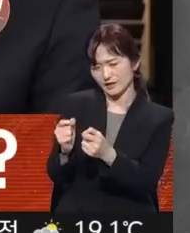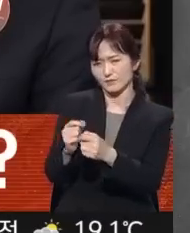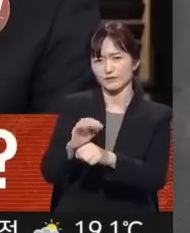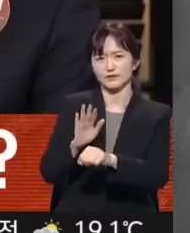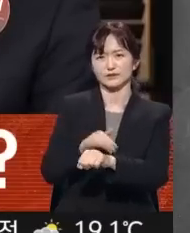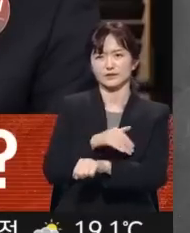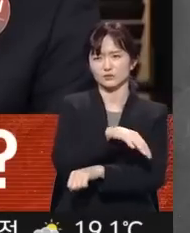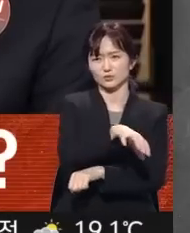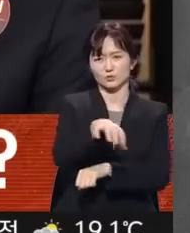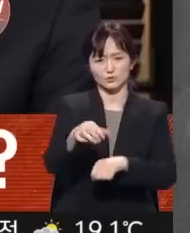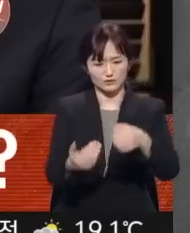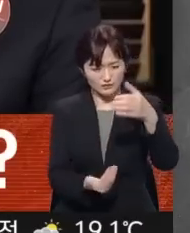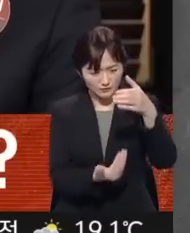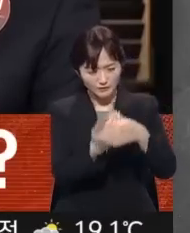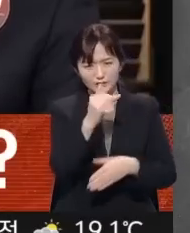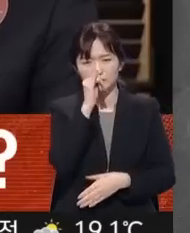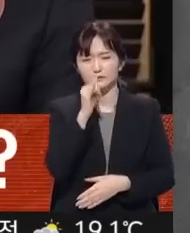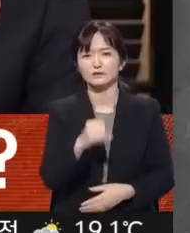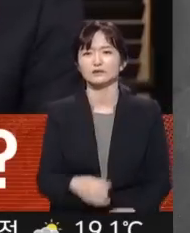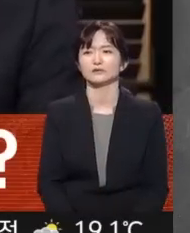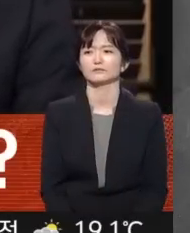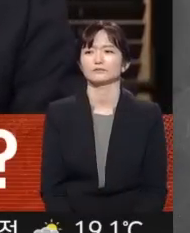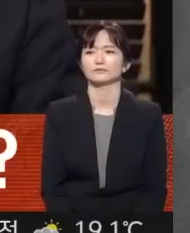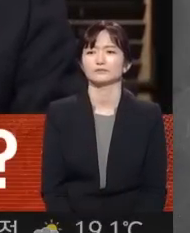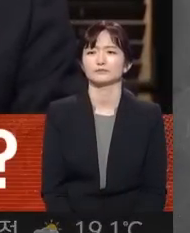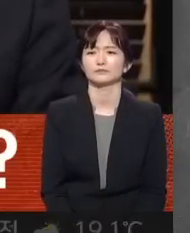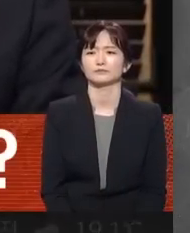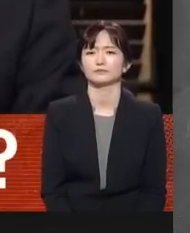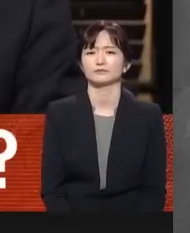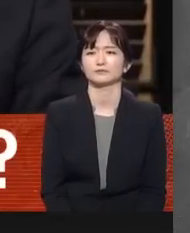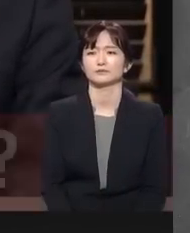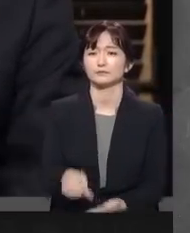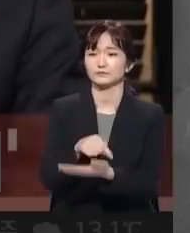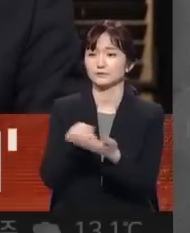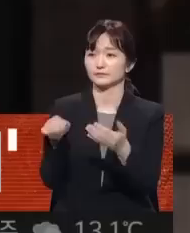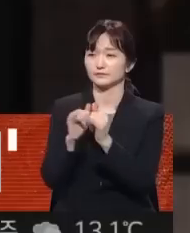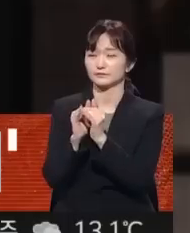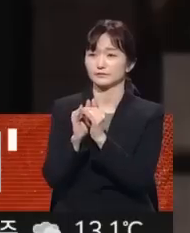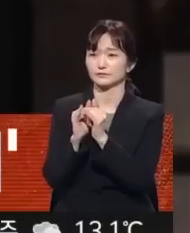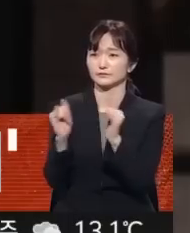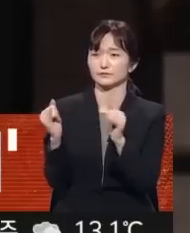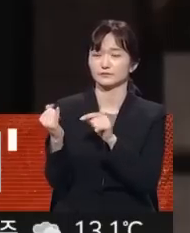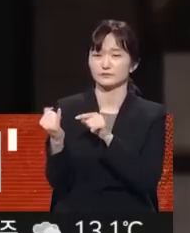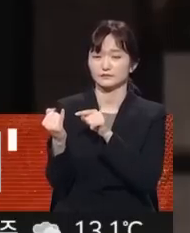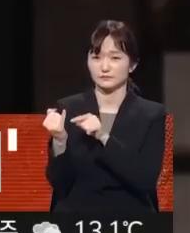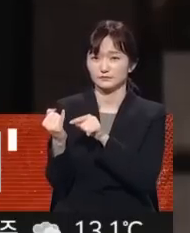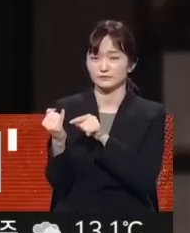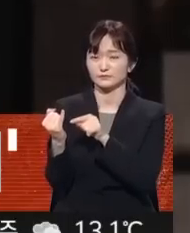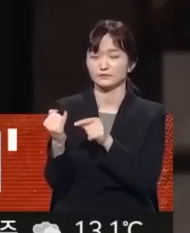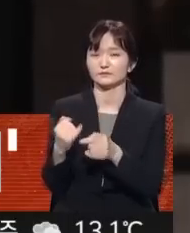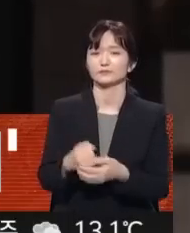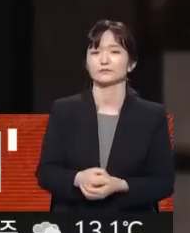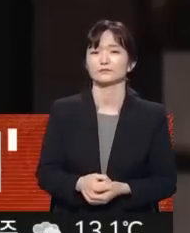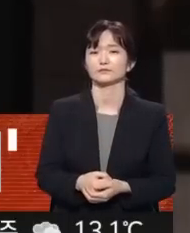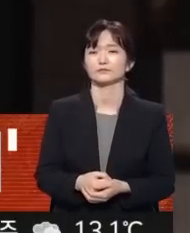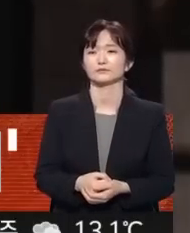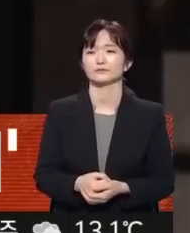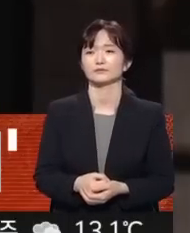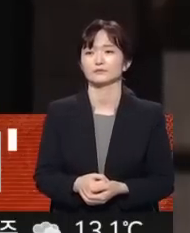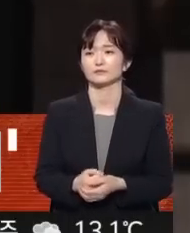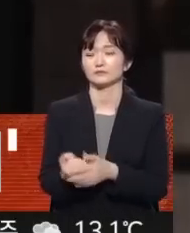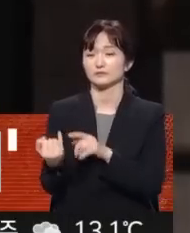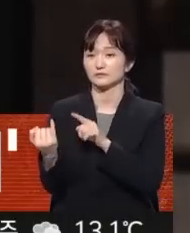엉뚱한 대로 발현되는 그런 상황들이 있지 않습니까 그게 이제 그 피해자화에 대해서 가장 그 대표적인 건데요 제가